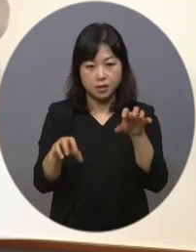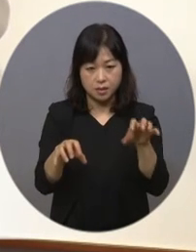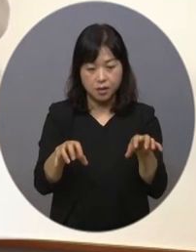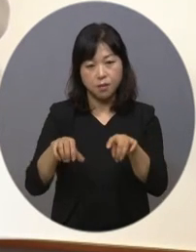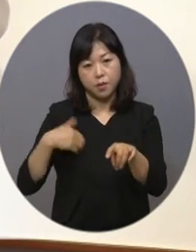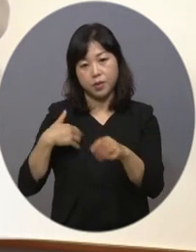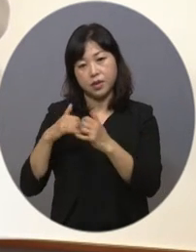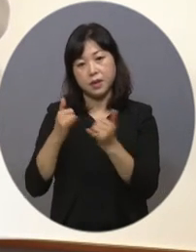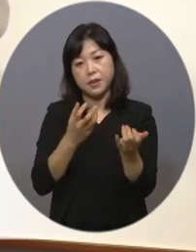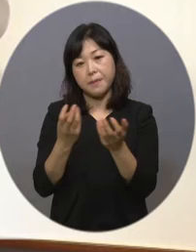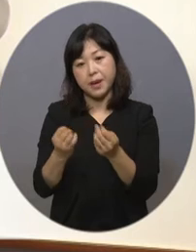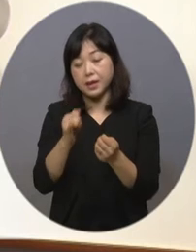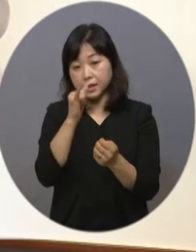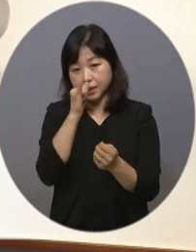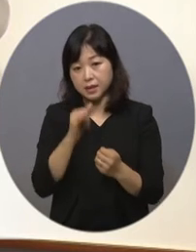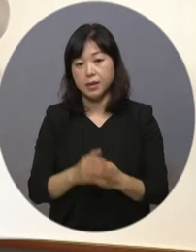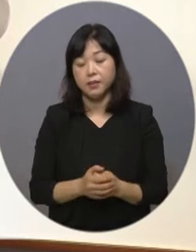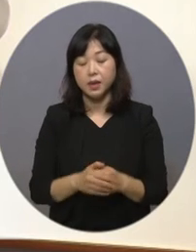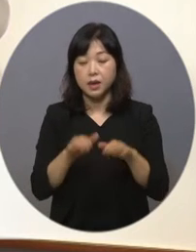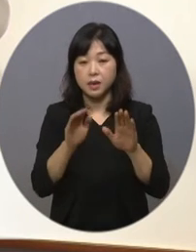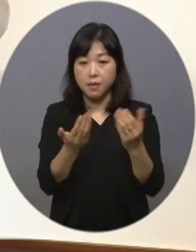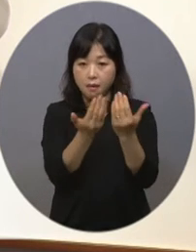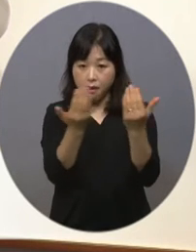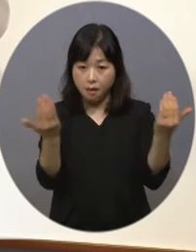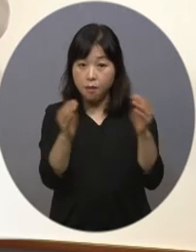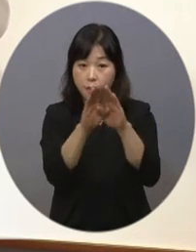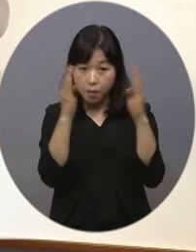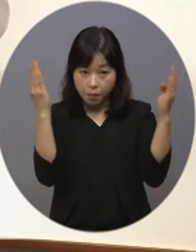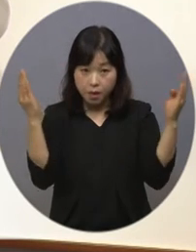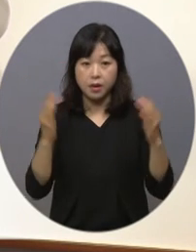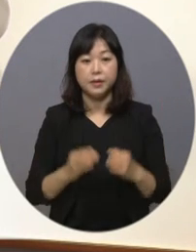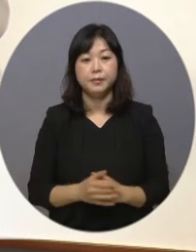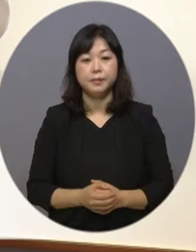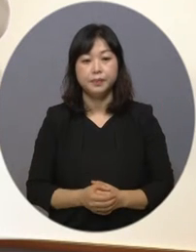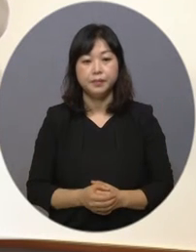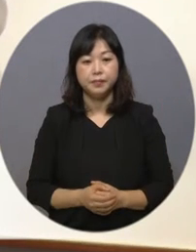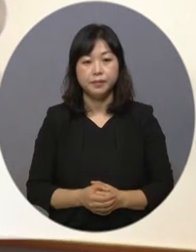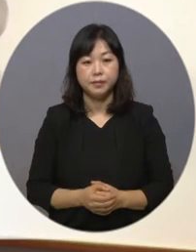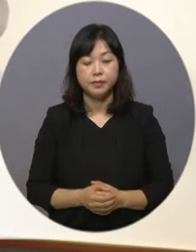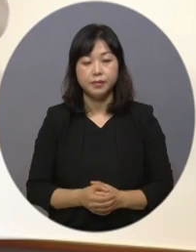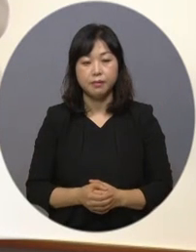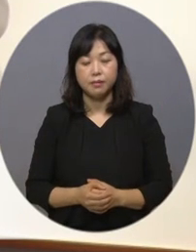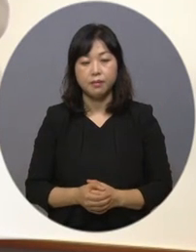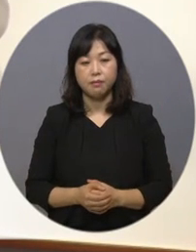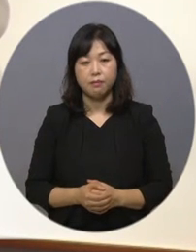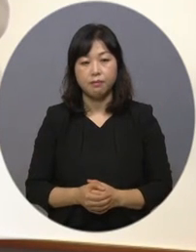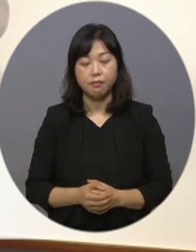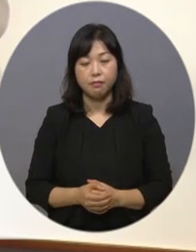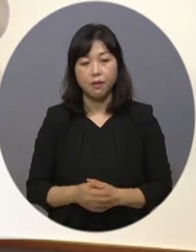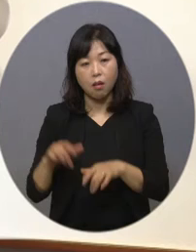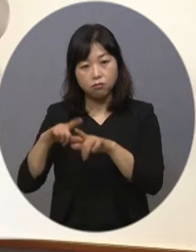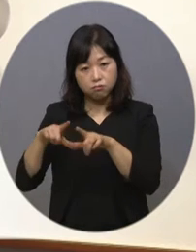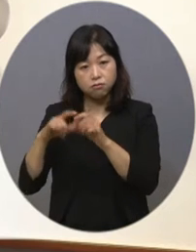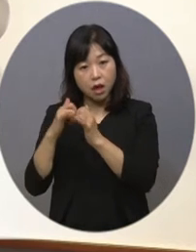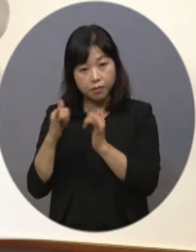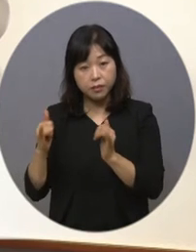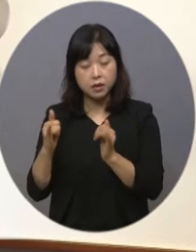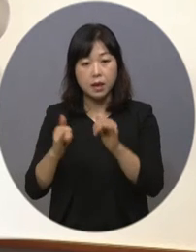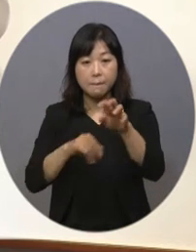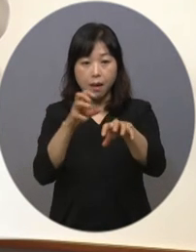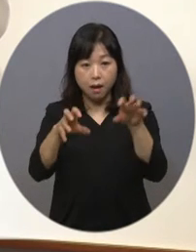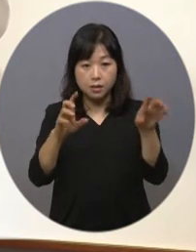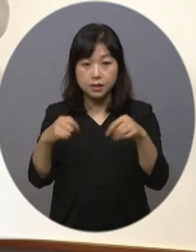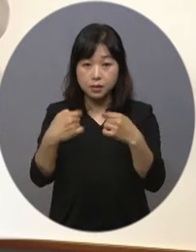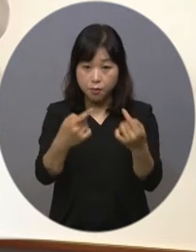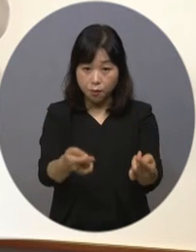모르는 분들이 많은데요. 이번 갤러리 개관으로 또 일반인들이 이 갤러리를 통해서 이 마을을 찾게